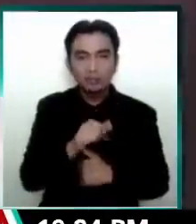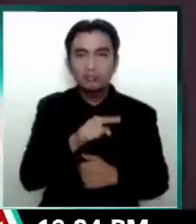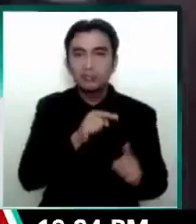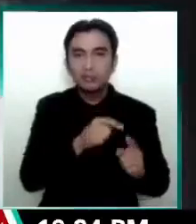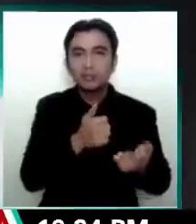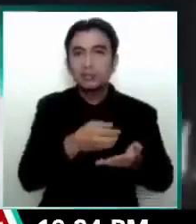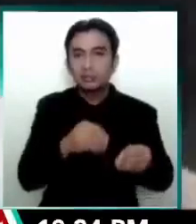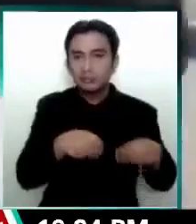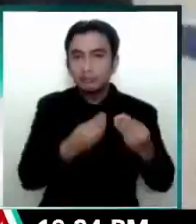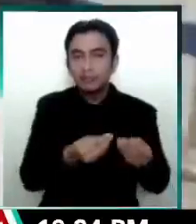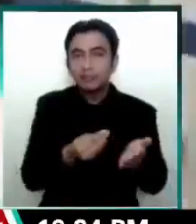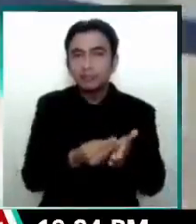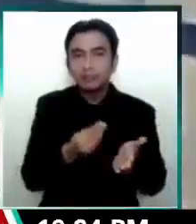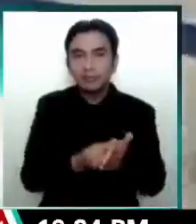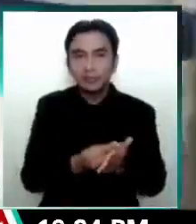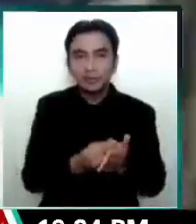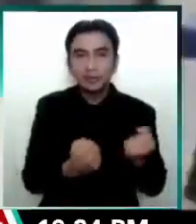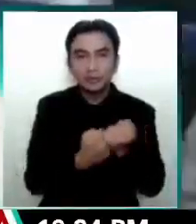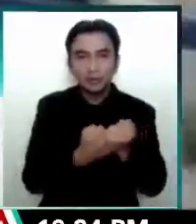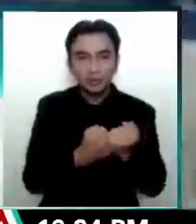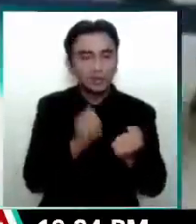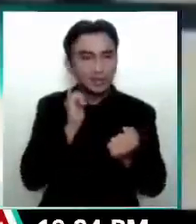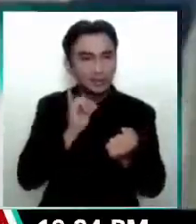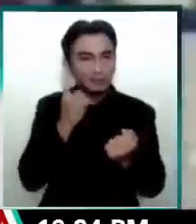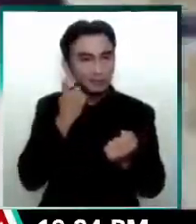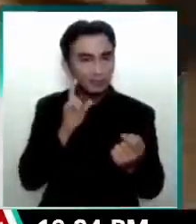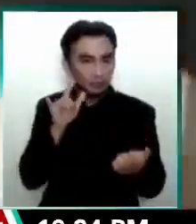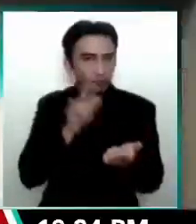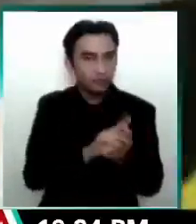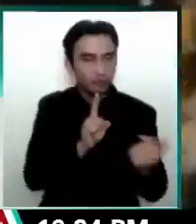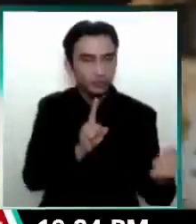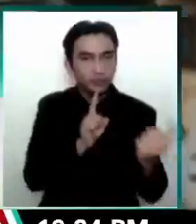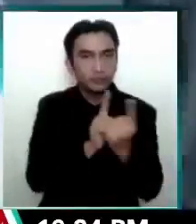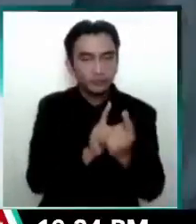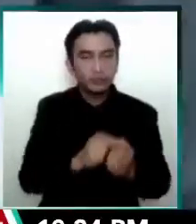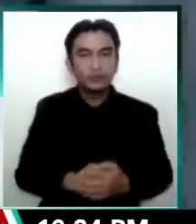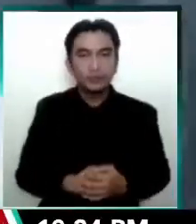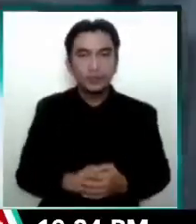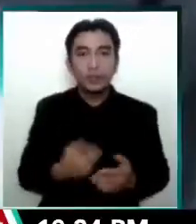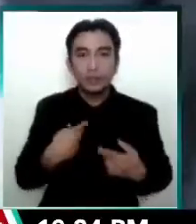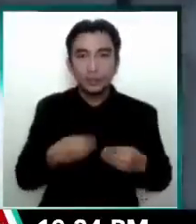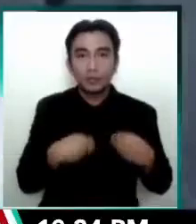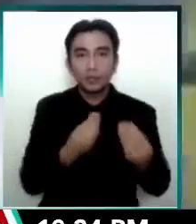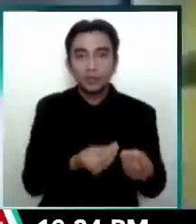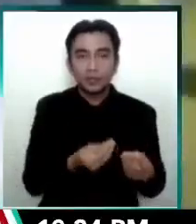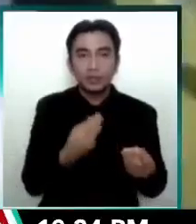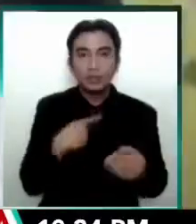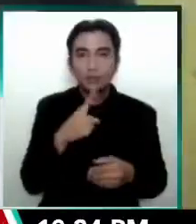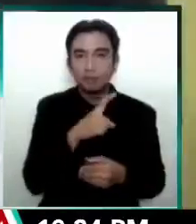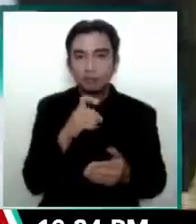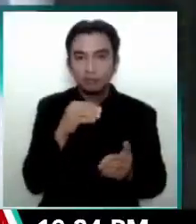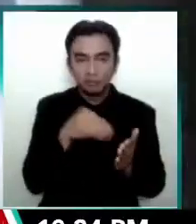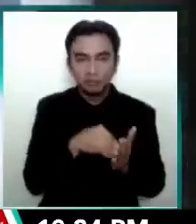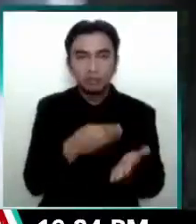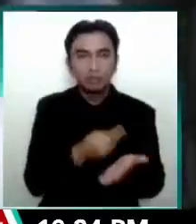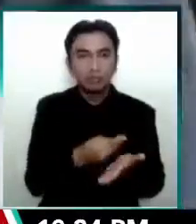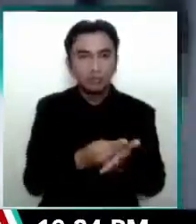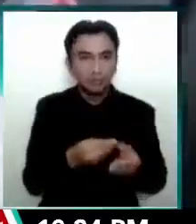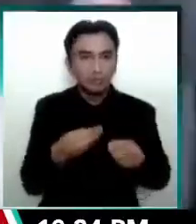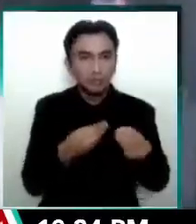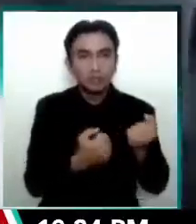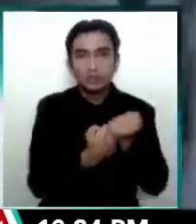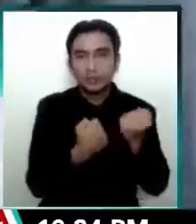kay Flordelisa Sanaia. Nagbigay rin ang OWA at Department of Migrant Workers ng 100,000 pisong cash. Bukod pa sa